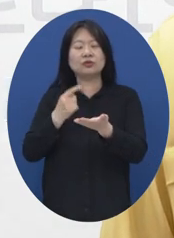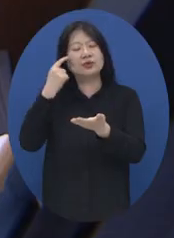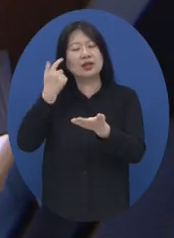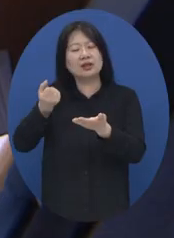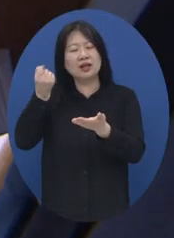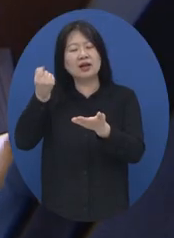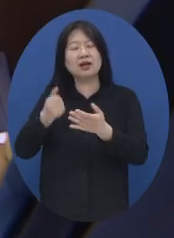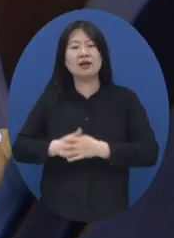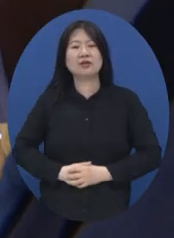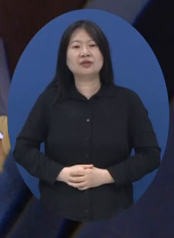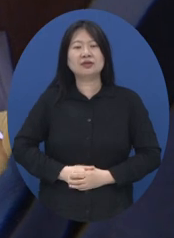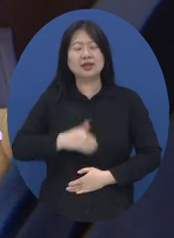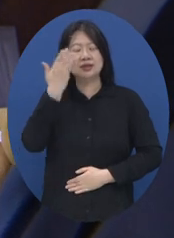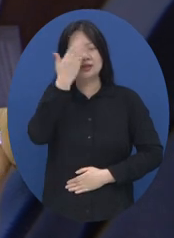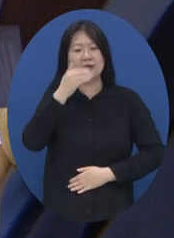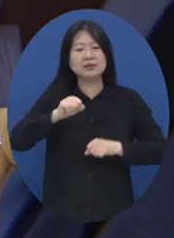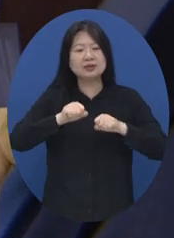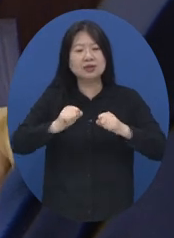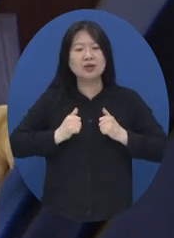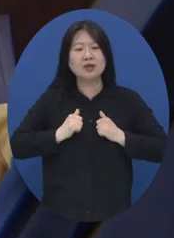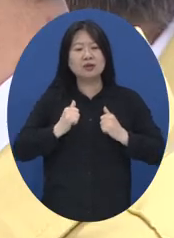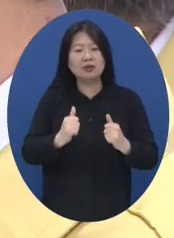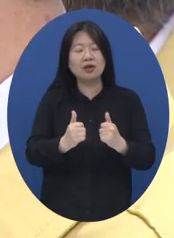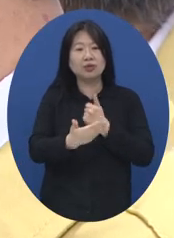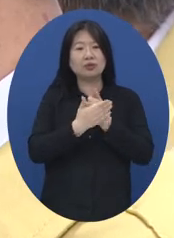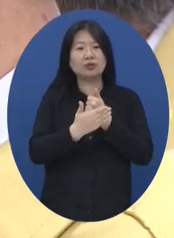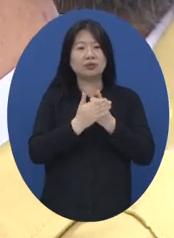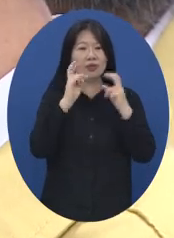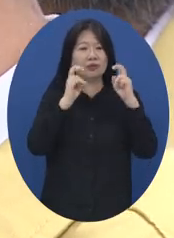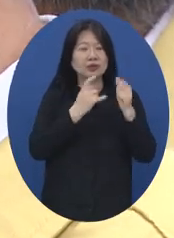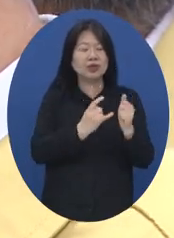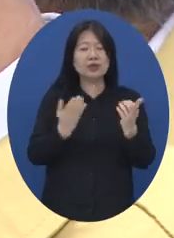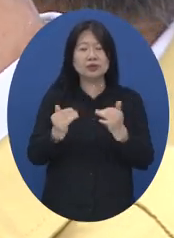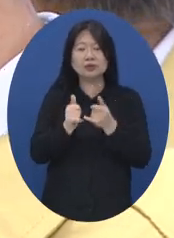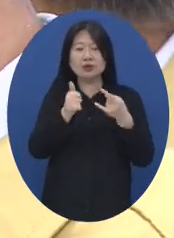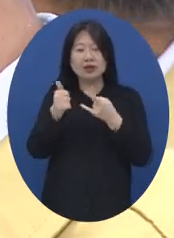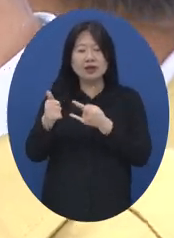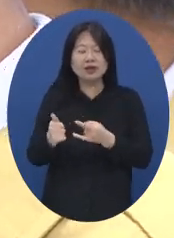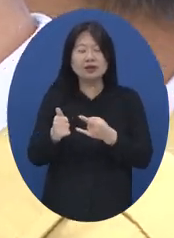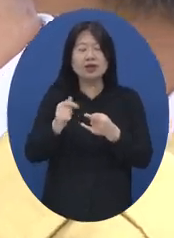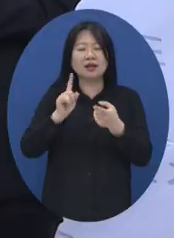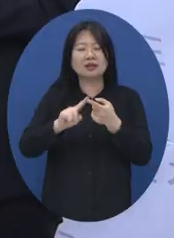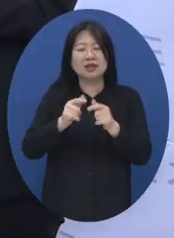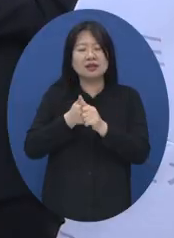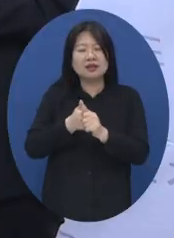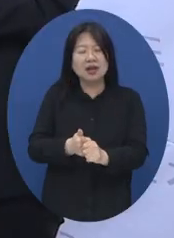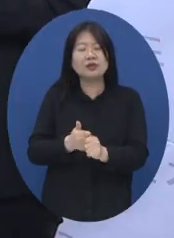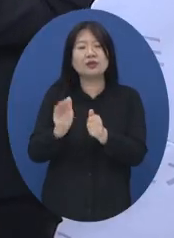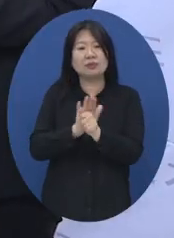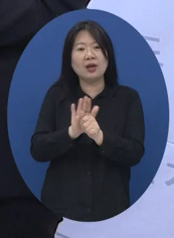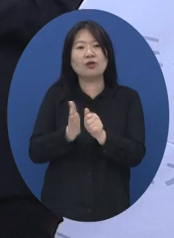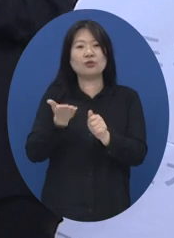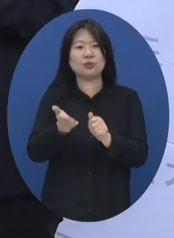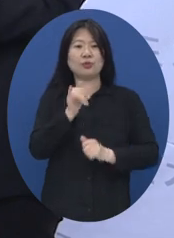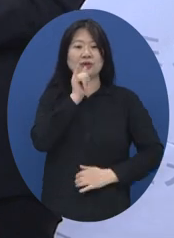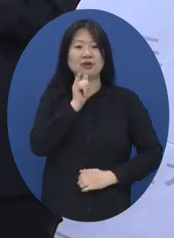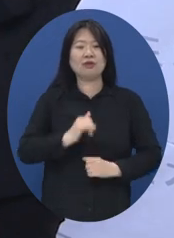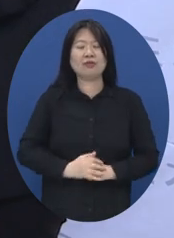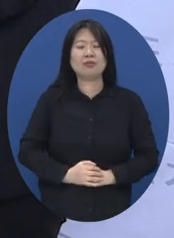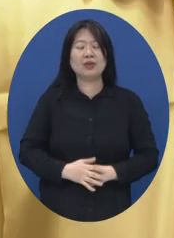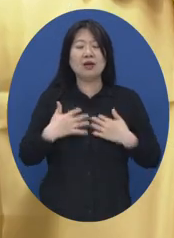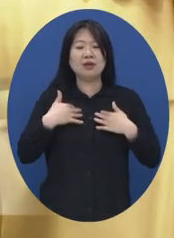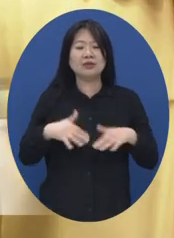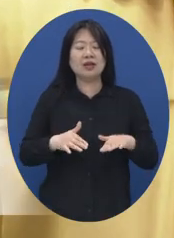실시하려고 합니다. 방역 조치는 과감하게 하되 방역에 협조하는 업체나 노동자에겐 그에 상응하는 배려를 한다는